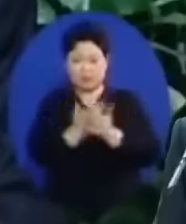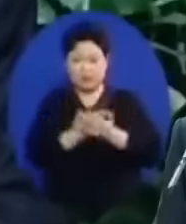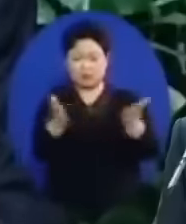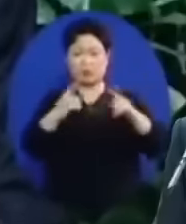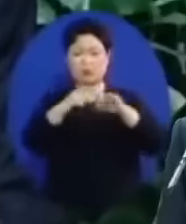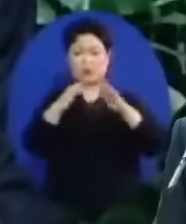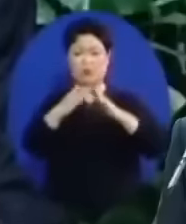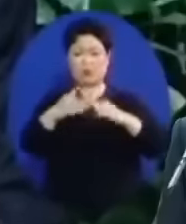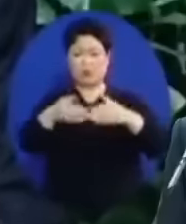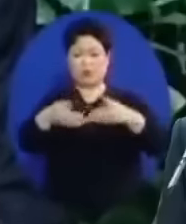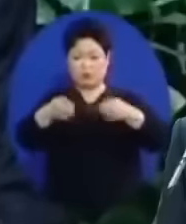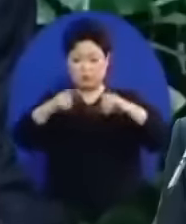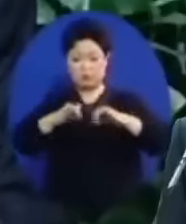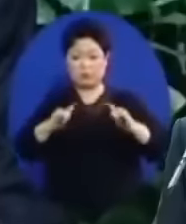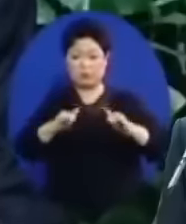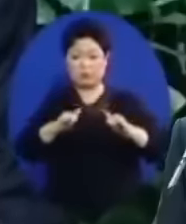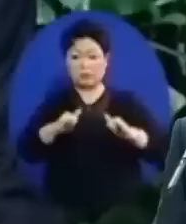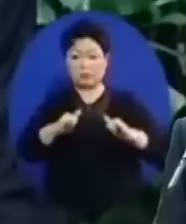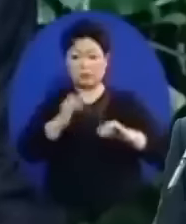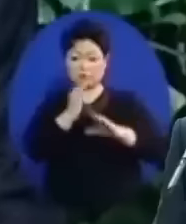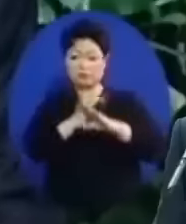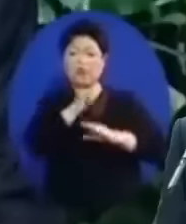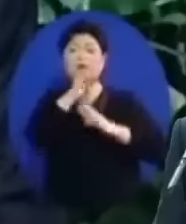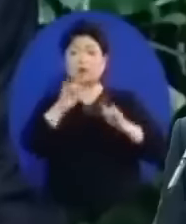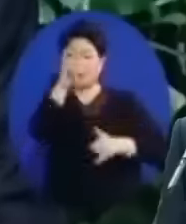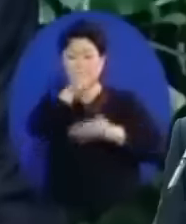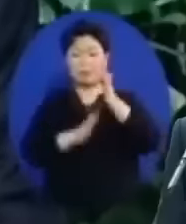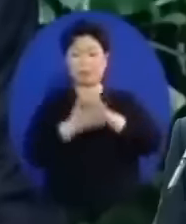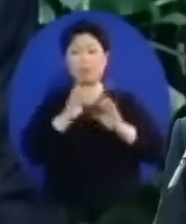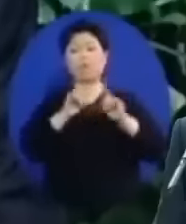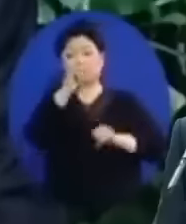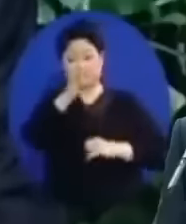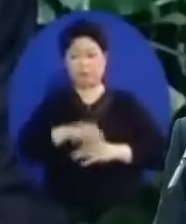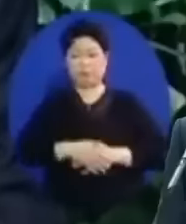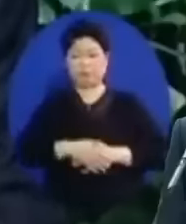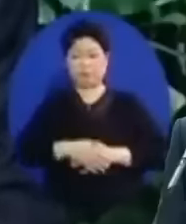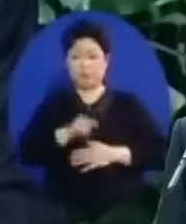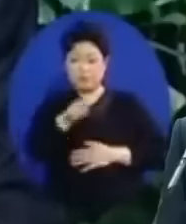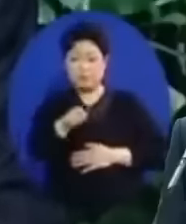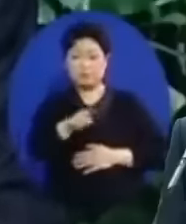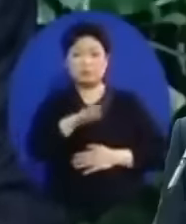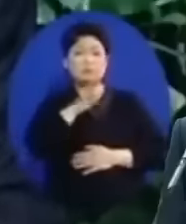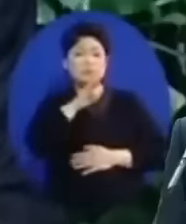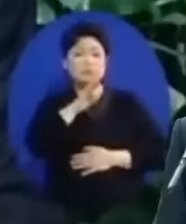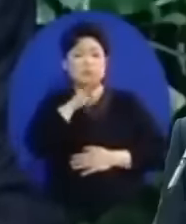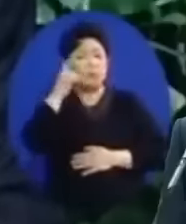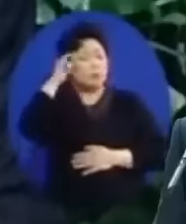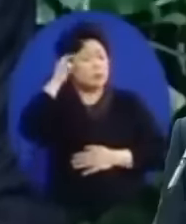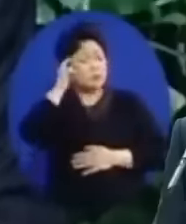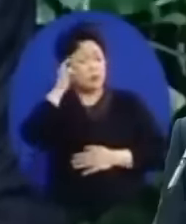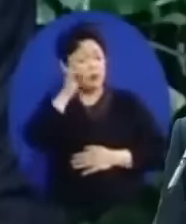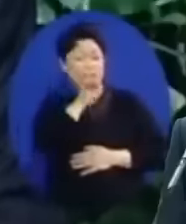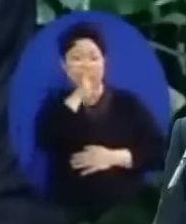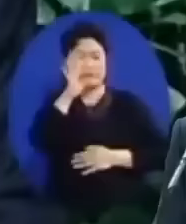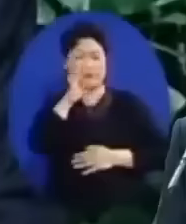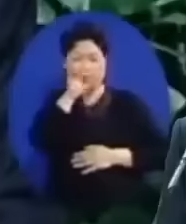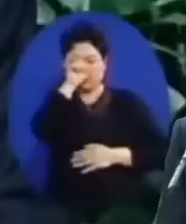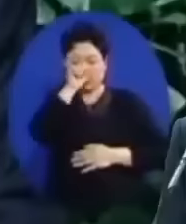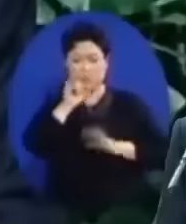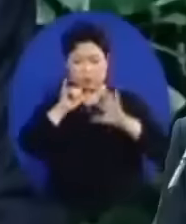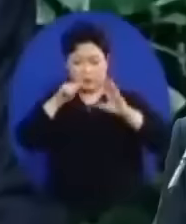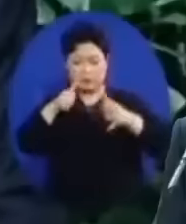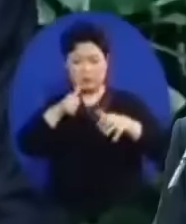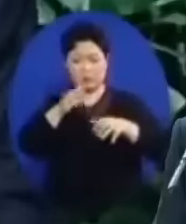교회 나오는 사람 중에 가난한 사람이 한 사람도 없더라고 말하는 것입니다. 이것은 도저히 상상할 수 없는 유토피아적인